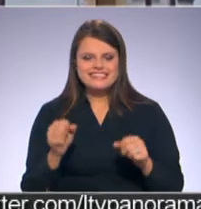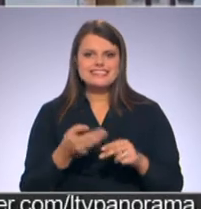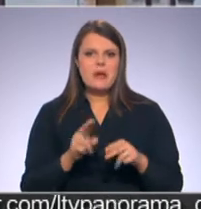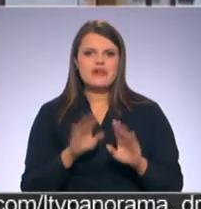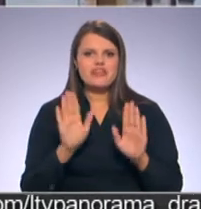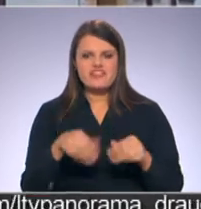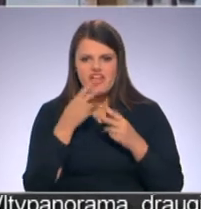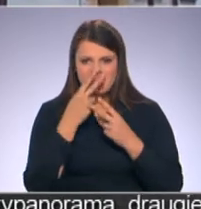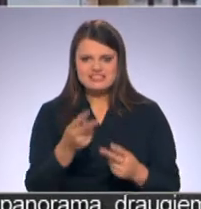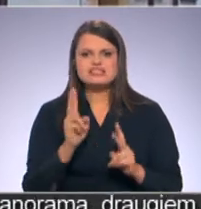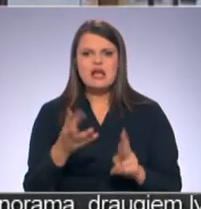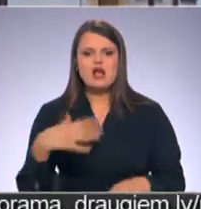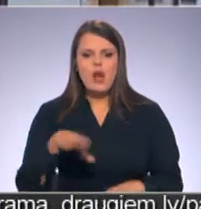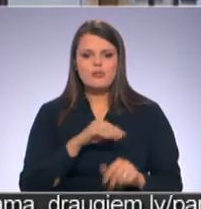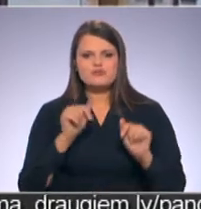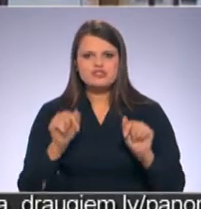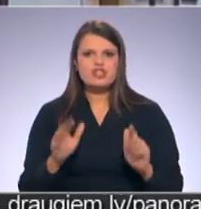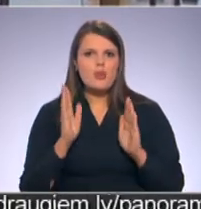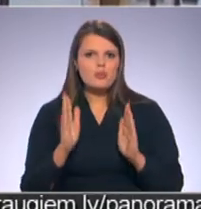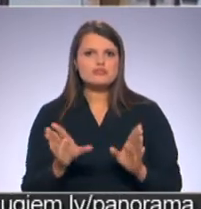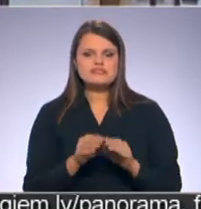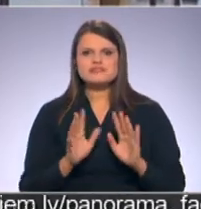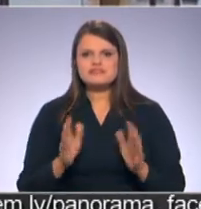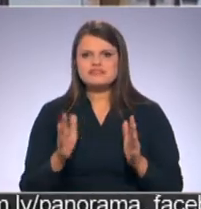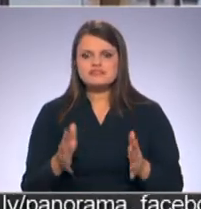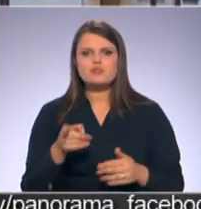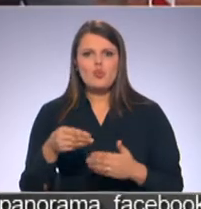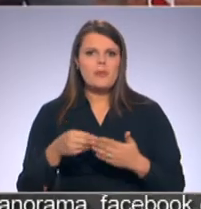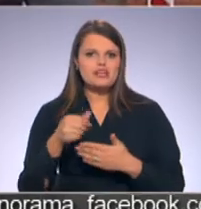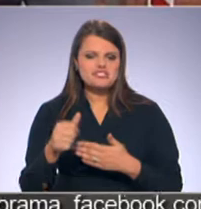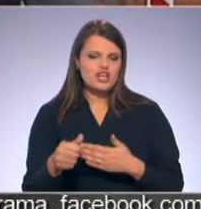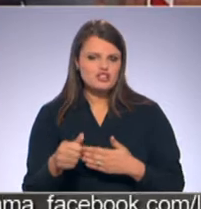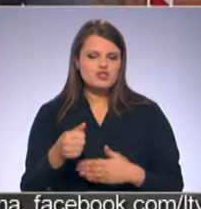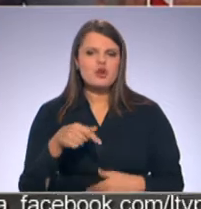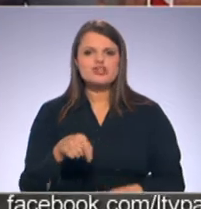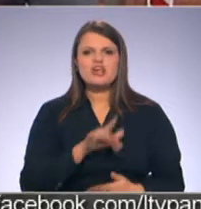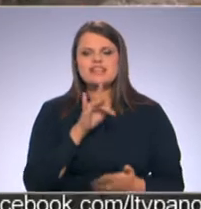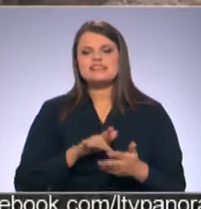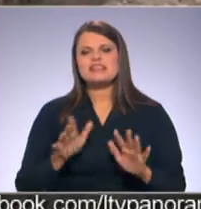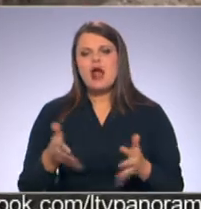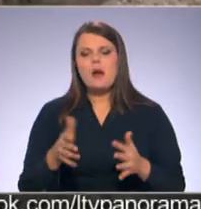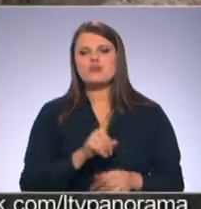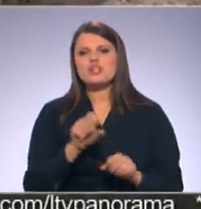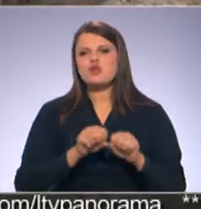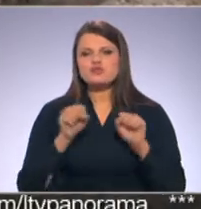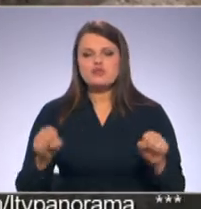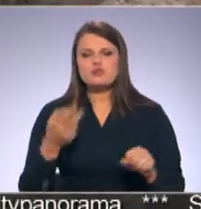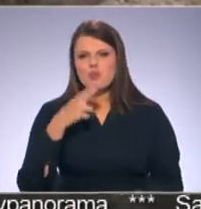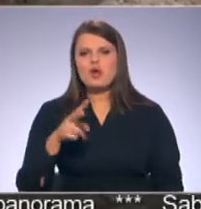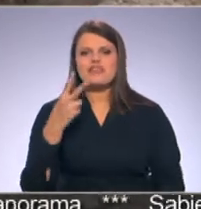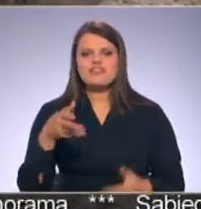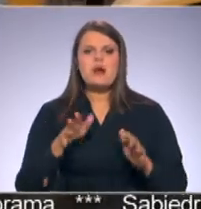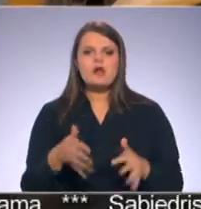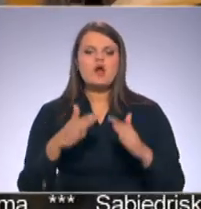varēs redzēt, kā mums ies ar to apkuru, ar to maksāšanu. Grobiņā centrālā apkura tiek nodrošināta no divām